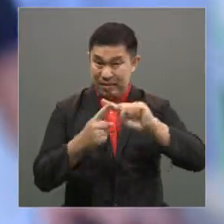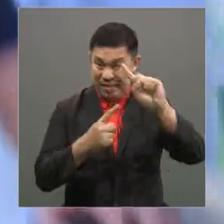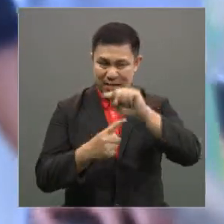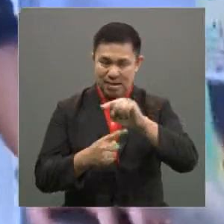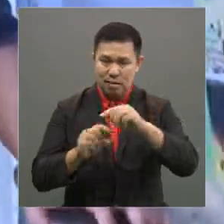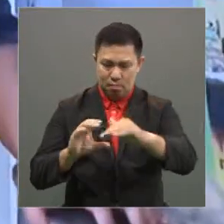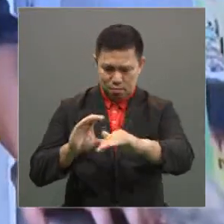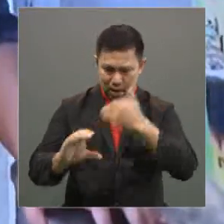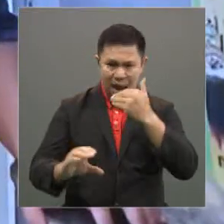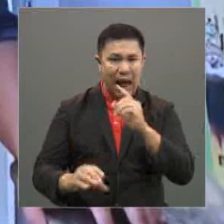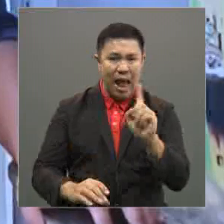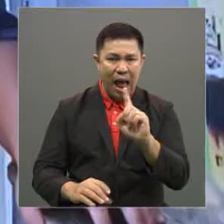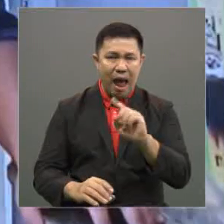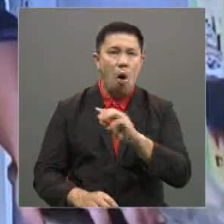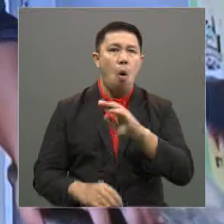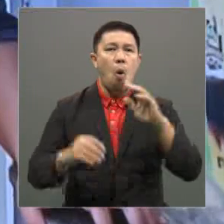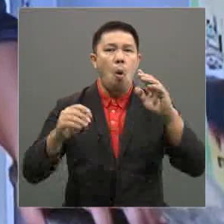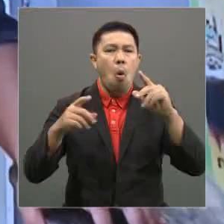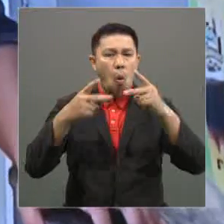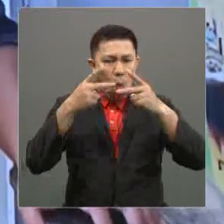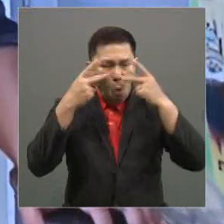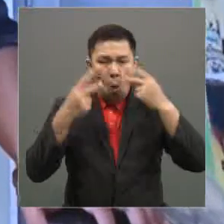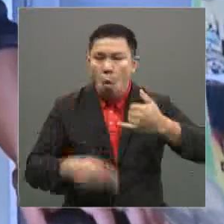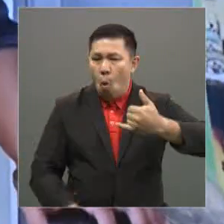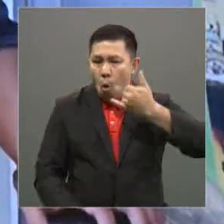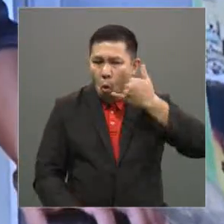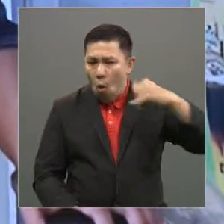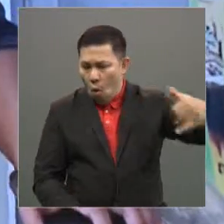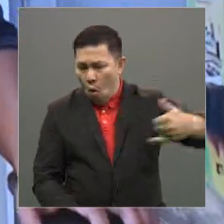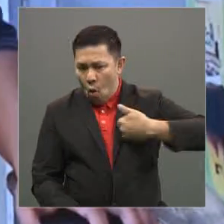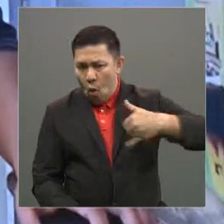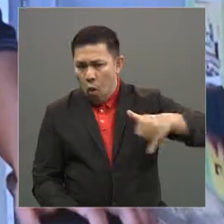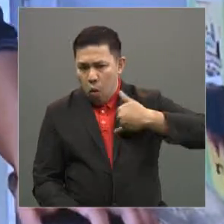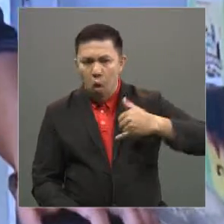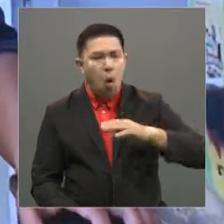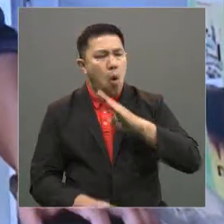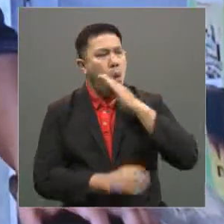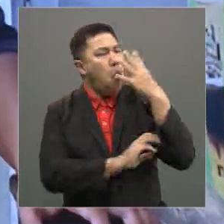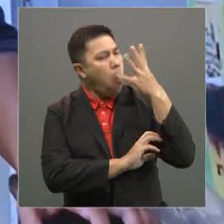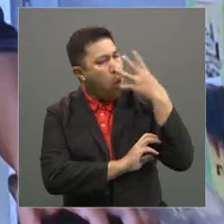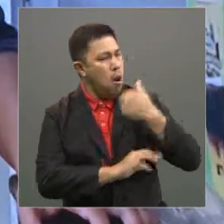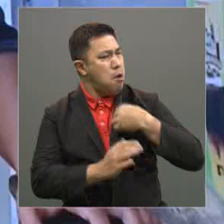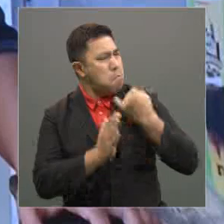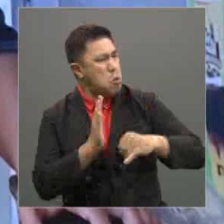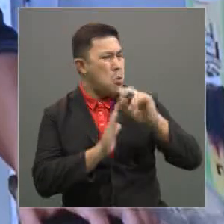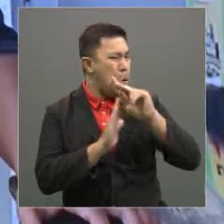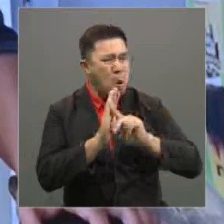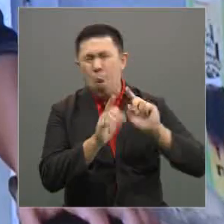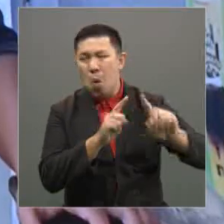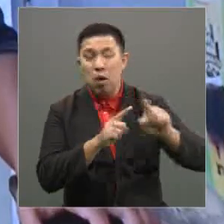ลักษณะนี้ก็คือพวกมิจฉาชีพที่จะโทรศัพท์มาหาเราแล้วก็หลอกลวงอ้างสารพัดสารเกษมบัณฑิต